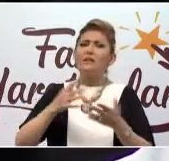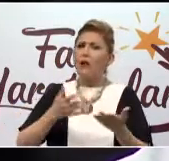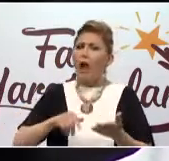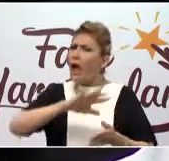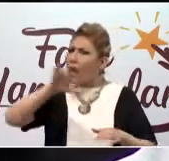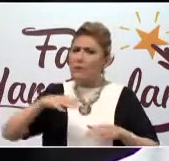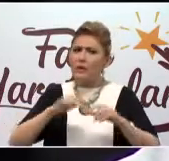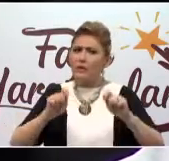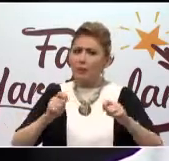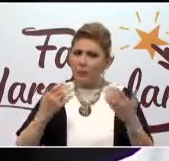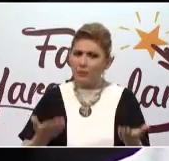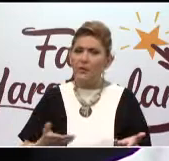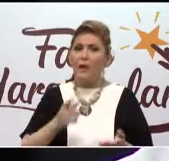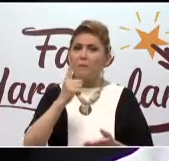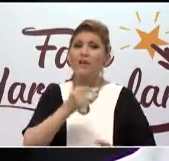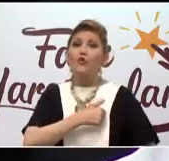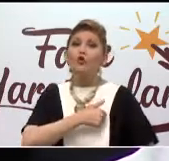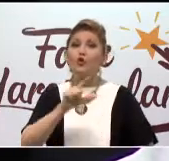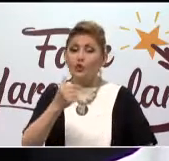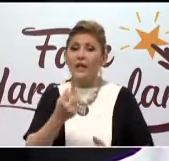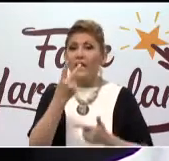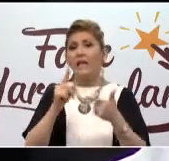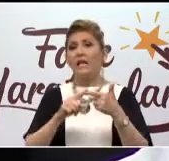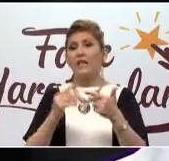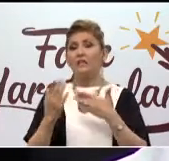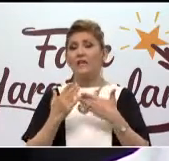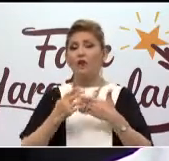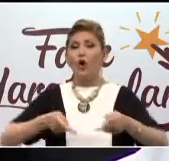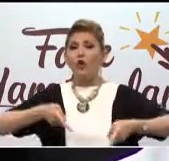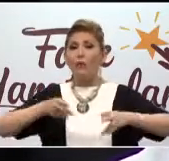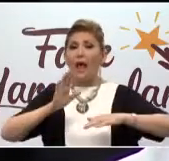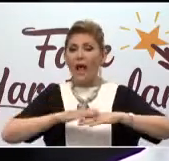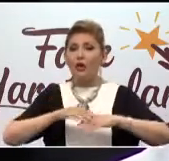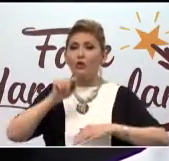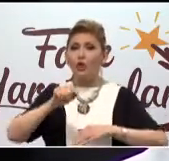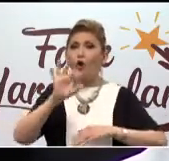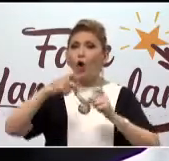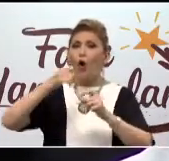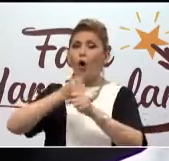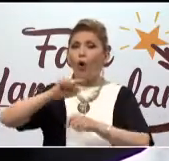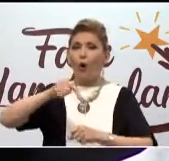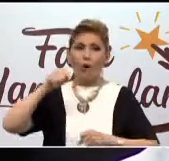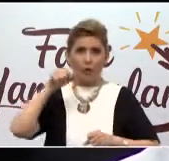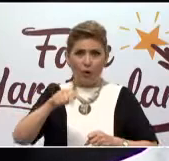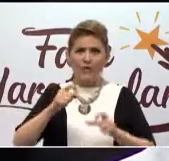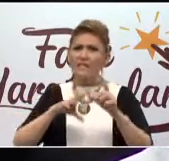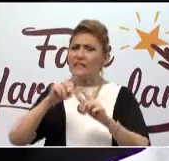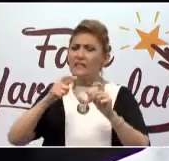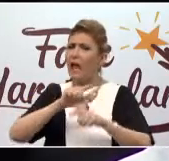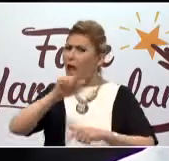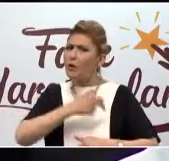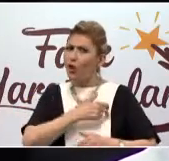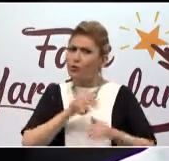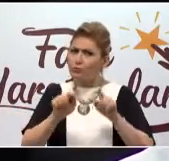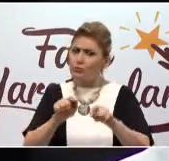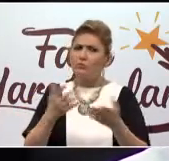İhtiyacımız olan bir gönüllü, iki destek. Robotel.org diye bir sitemiz var. Herkes gönüllü